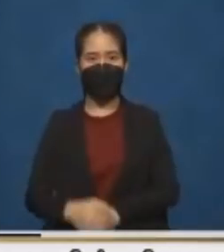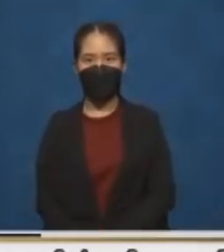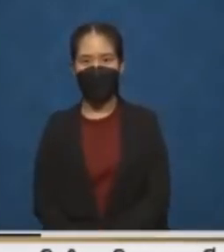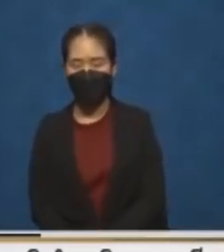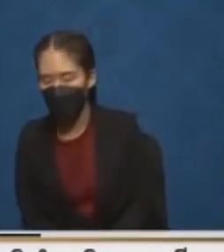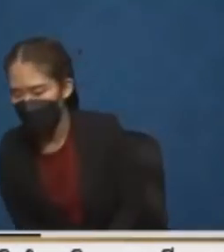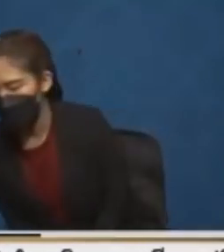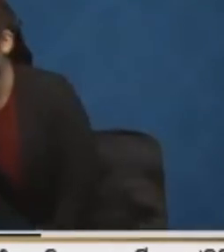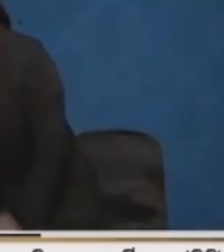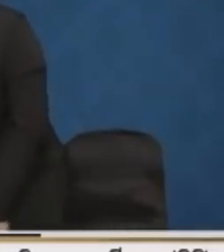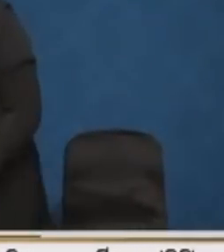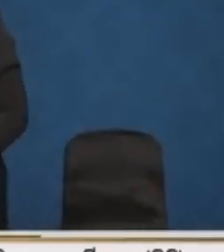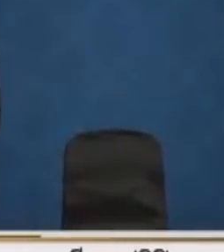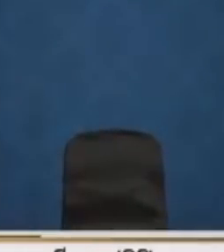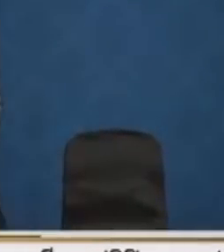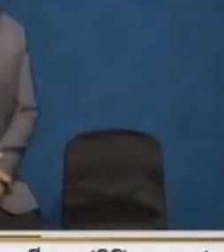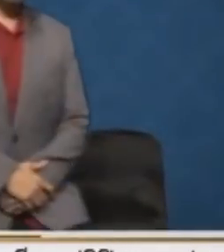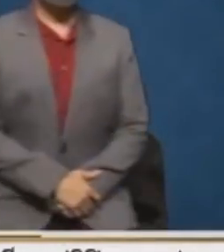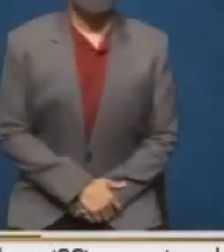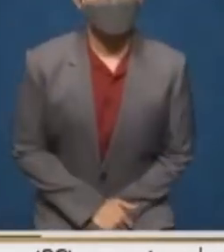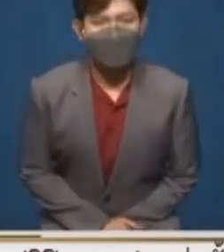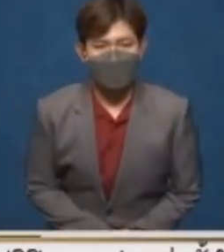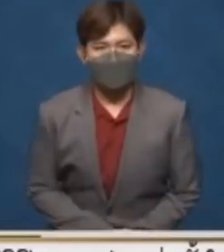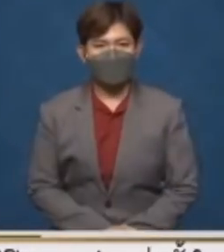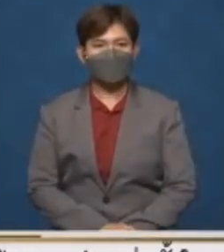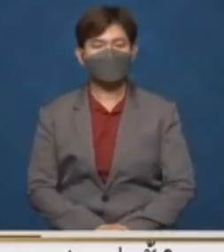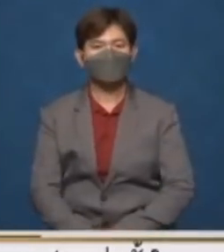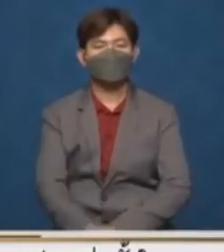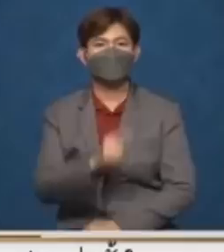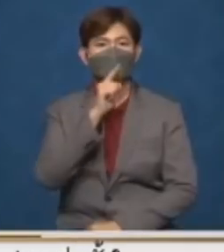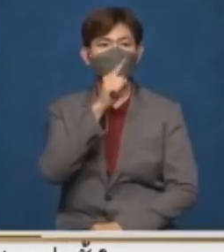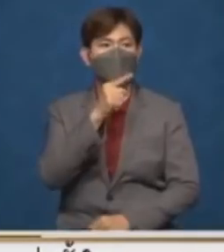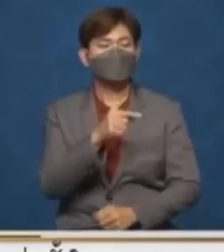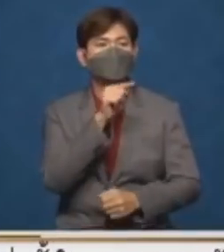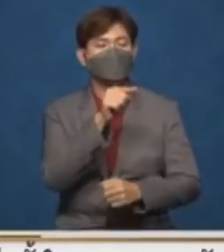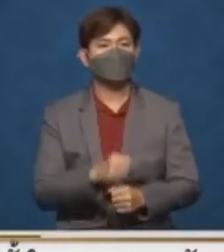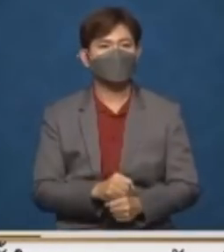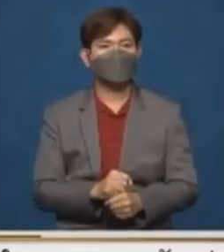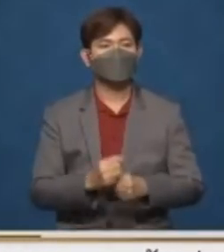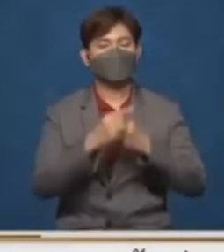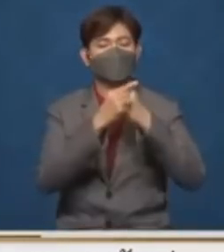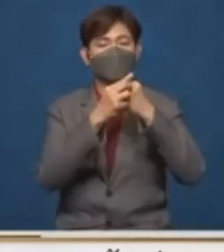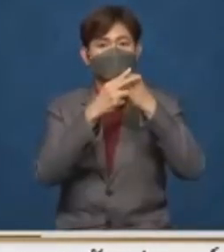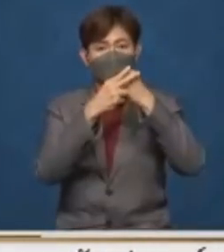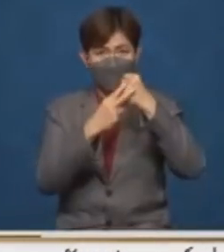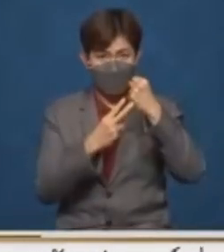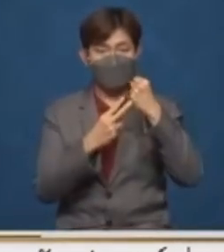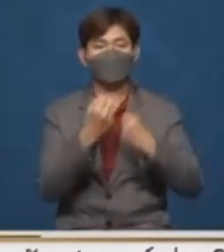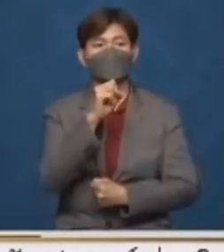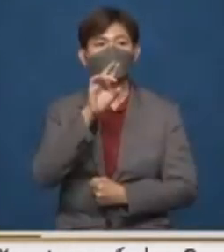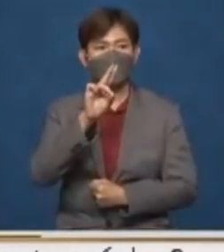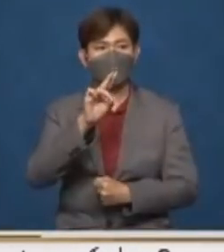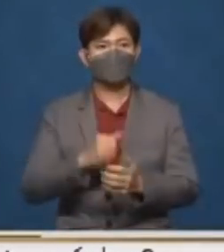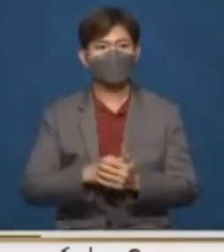ท่างการไทยซือ 17 หลยทร สัดert นะครับ556 บาท 24 ส่าง